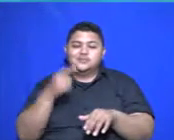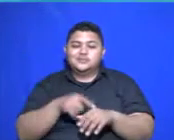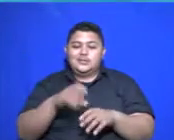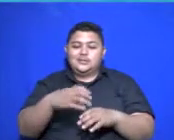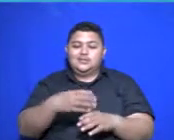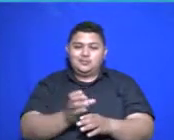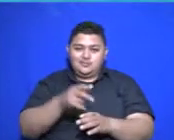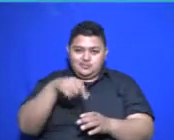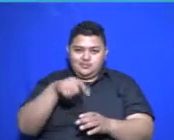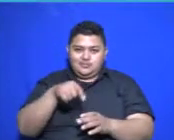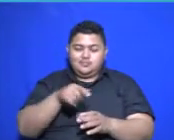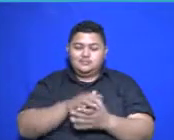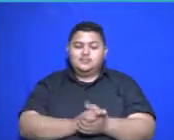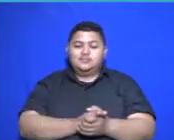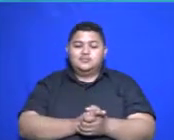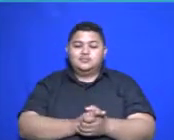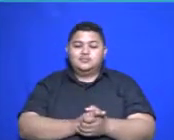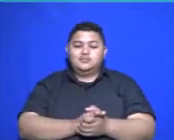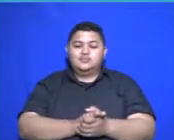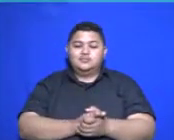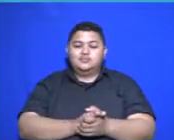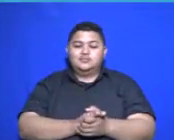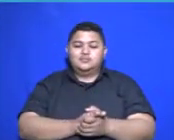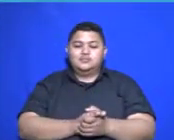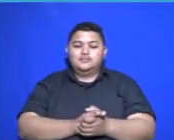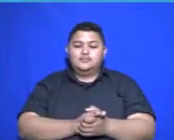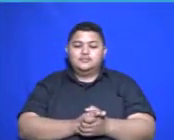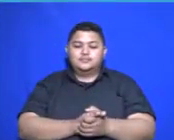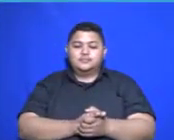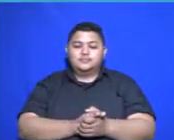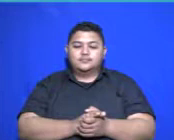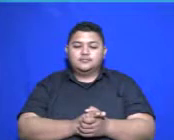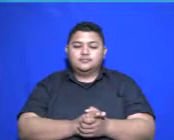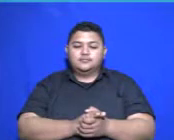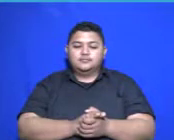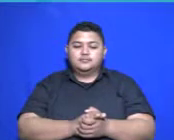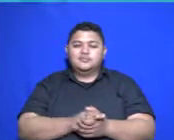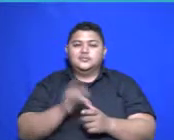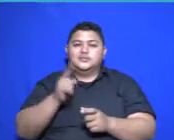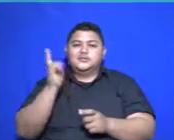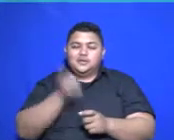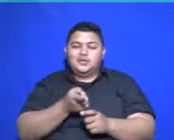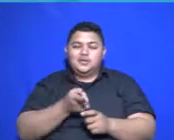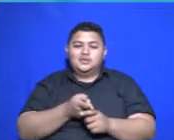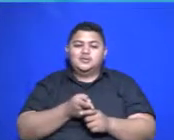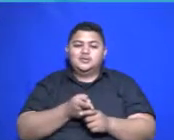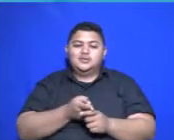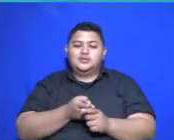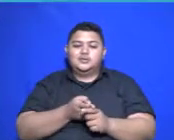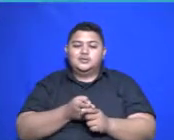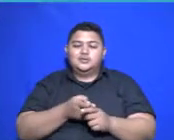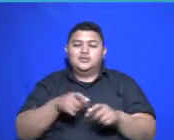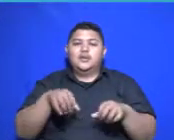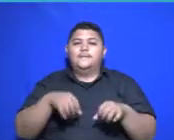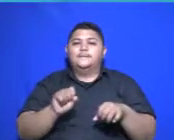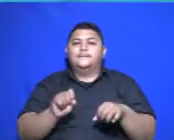speedometer, rata-rata speedometernya adalah permanen, di situ digunakan kendaraan untuk mengecek kecepatan dan mengecek terhadap bahan